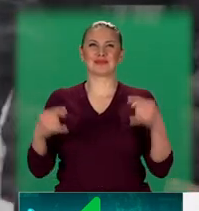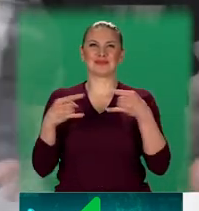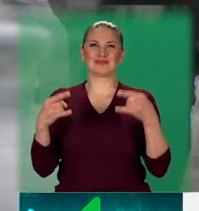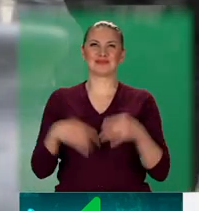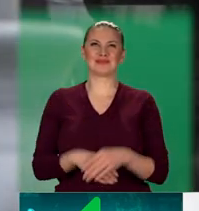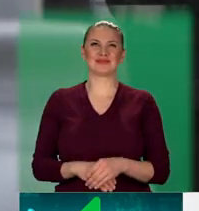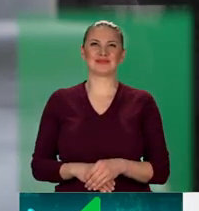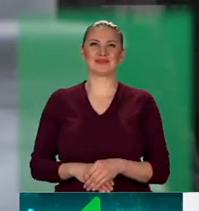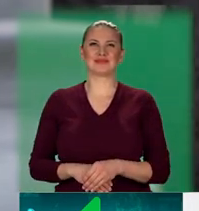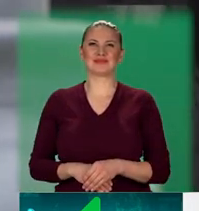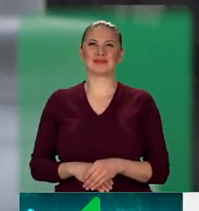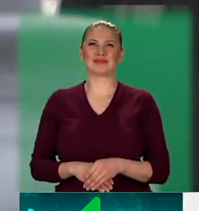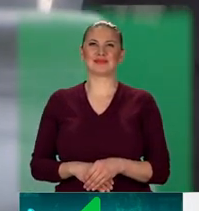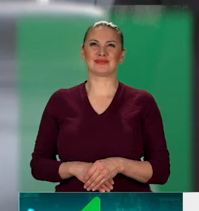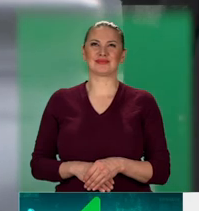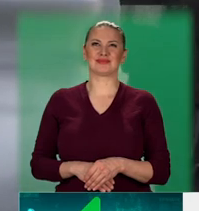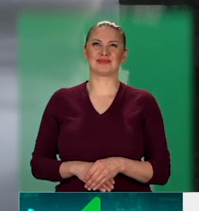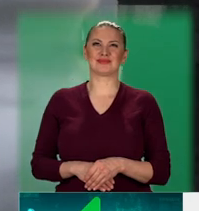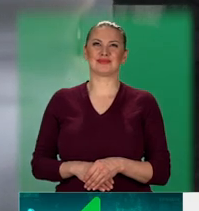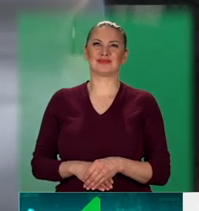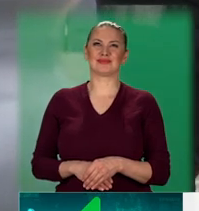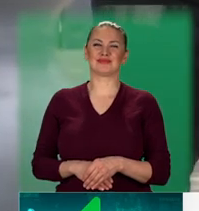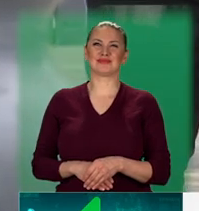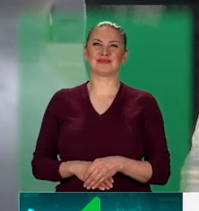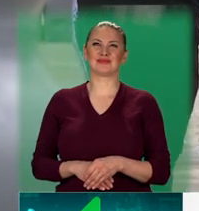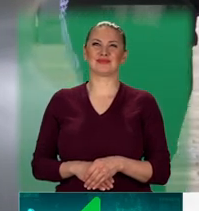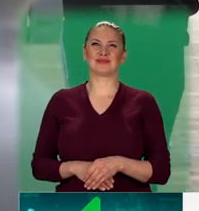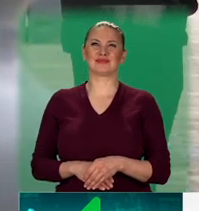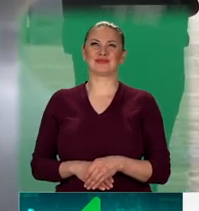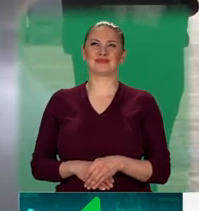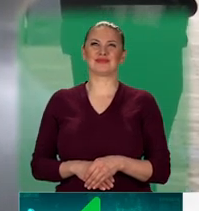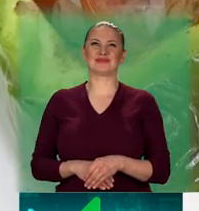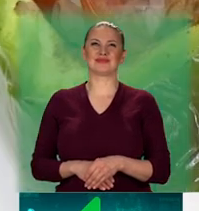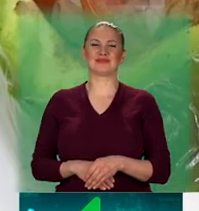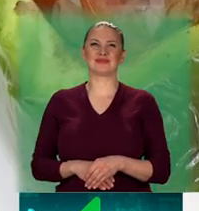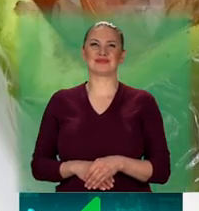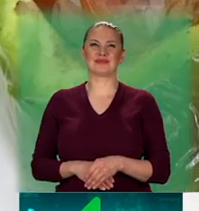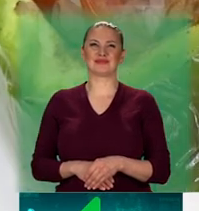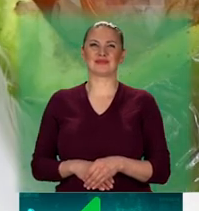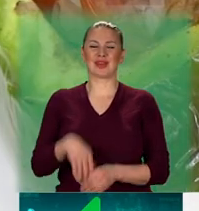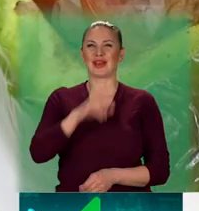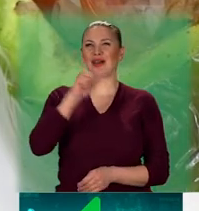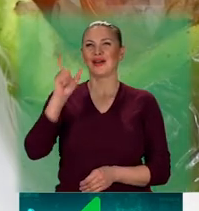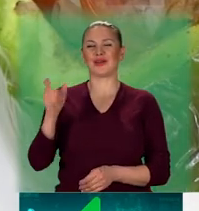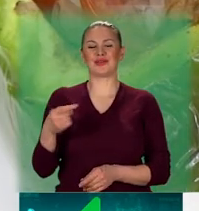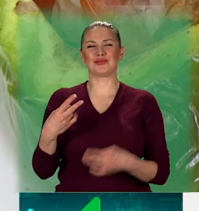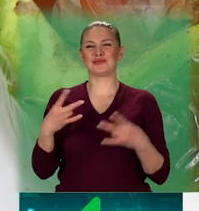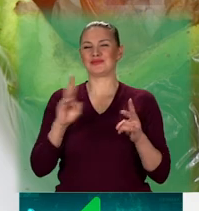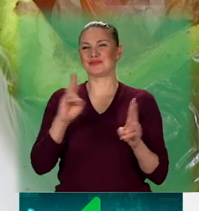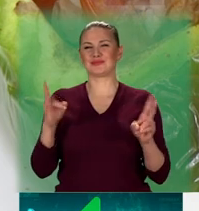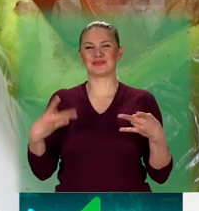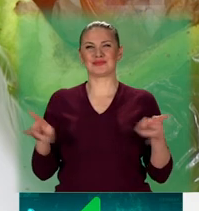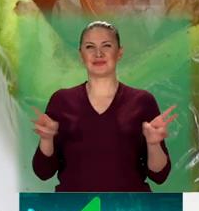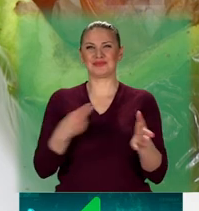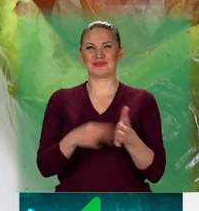Хорошо. Есть хороший товар, гречка кубанская, 50 рублей. Зря. Ажиотаж на крупу пропал, а запасы